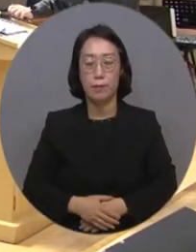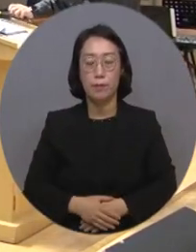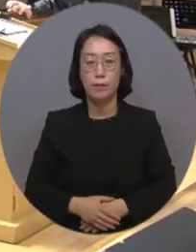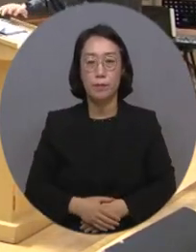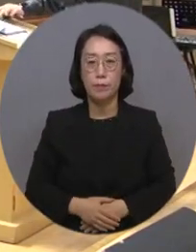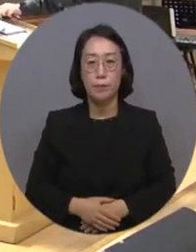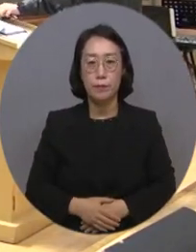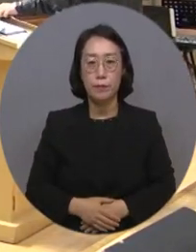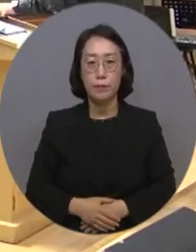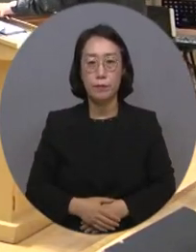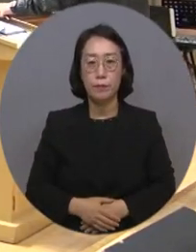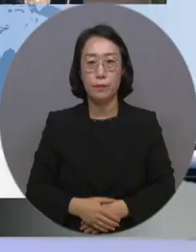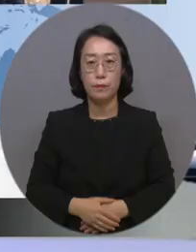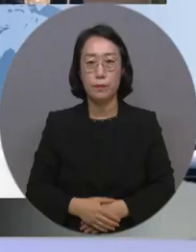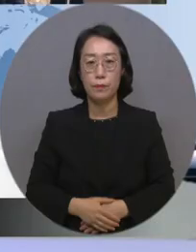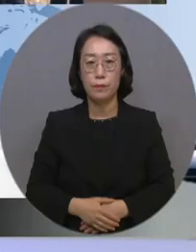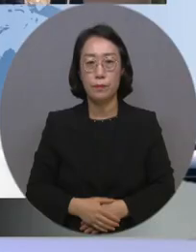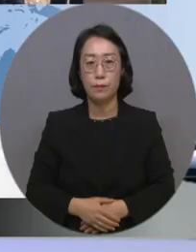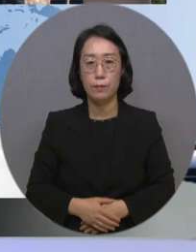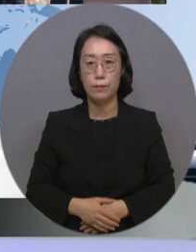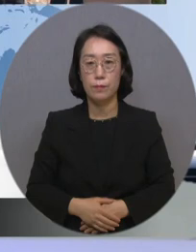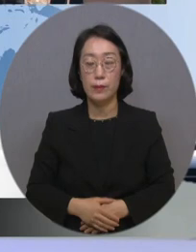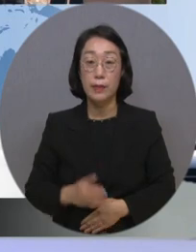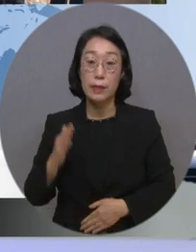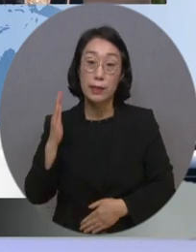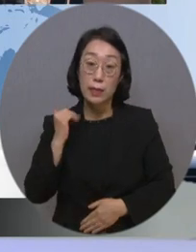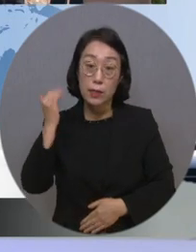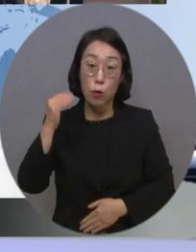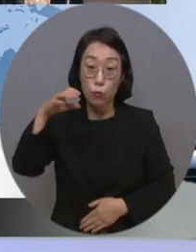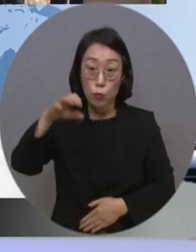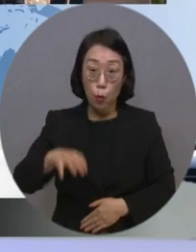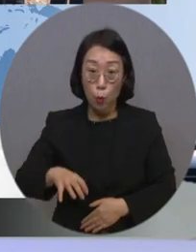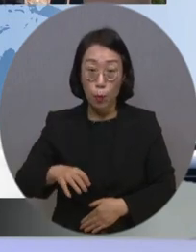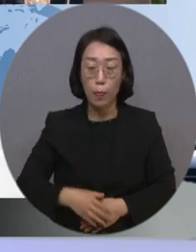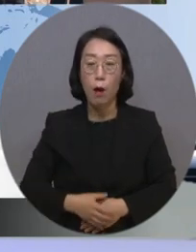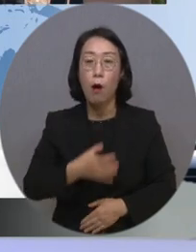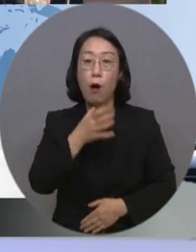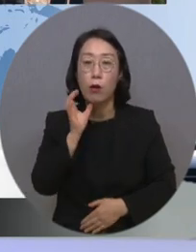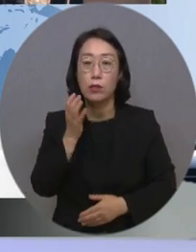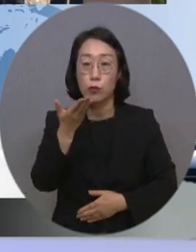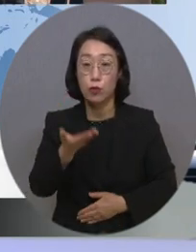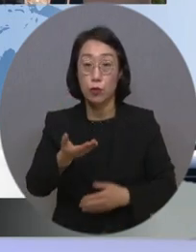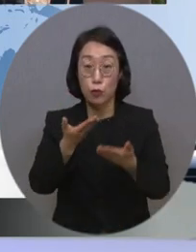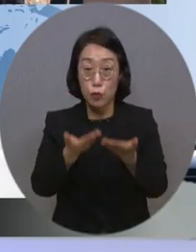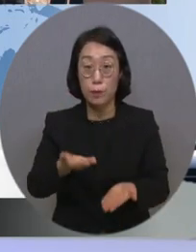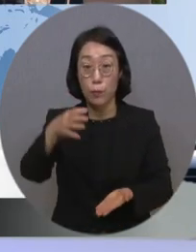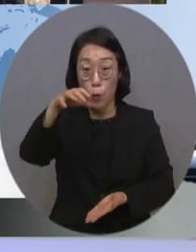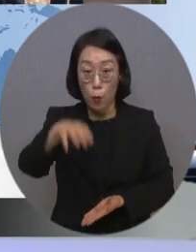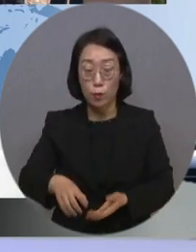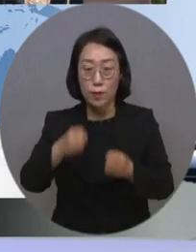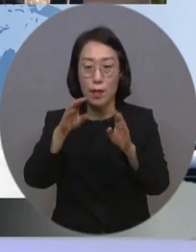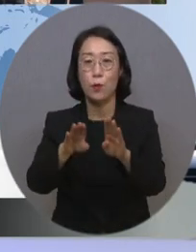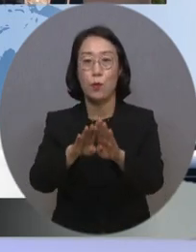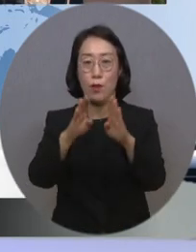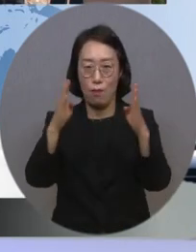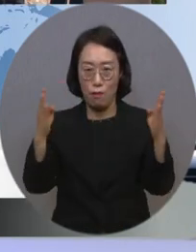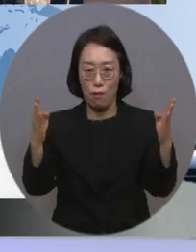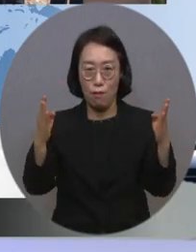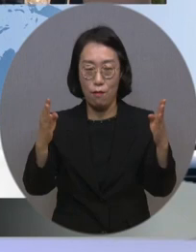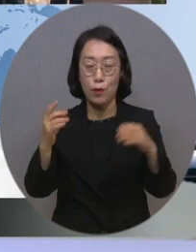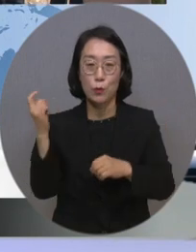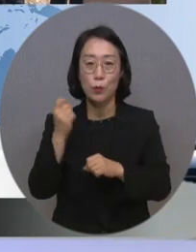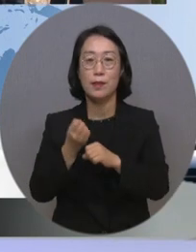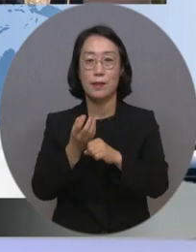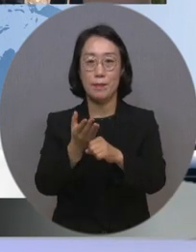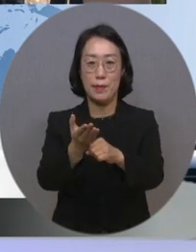뉴스 김민규입니다. 경기도 의정부시 용현동에 어르신 쉼터가 새로 문을 열었습니다. 자세한 내용